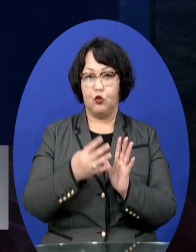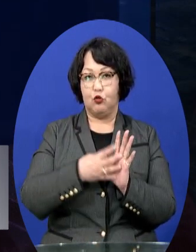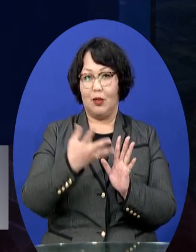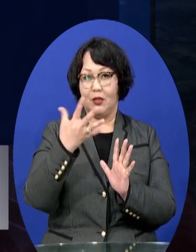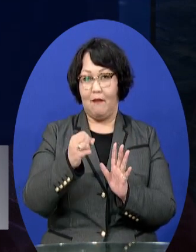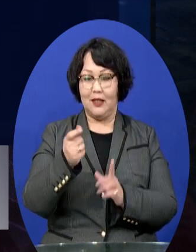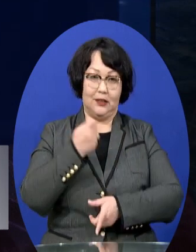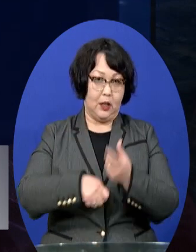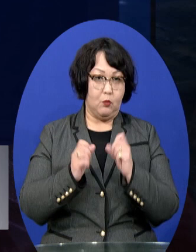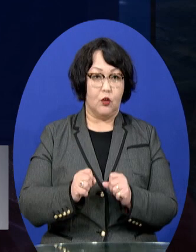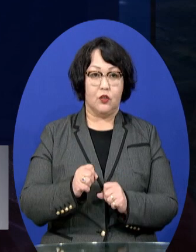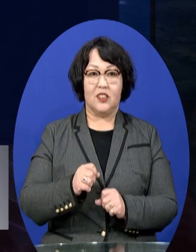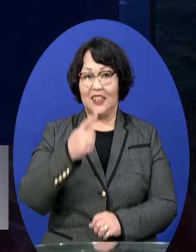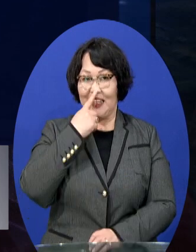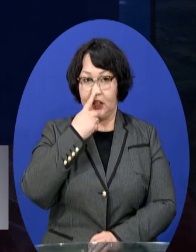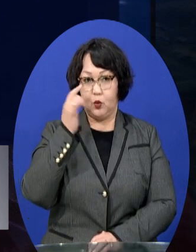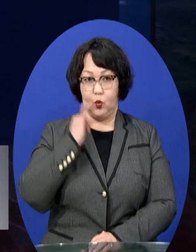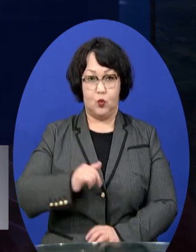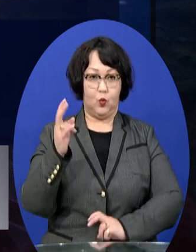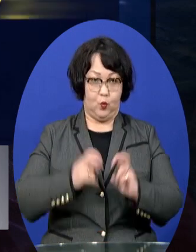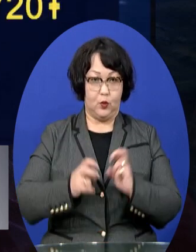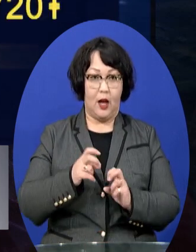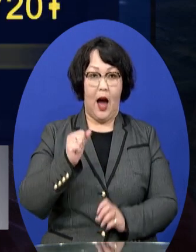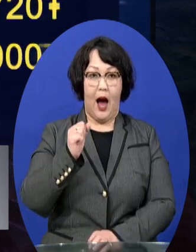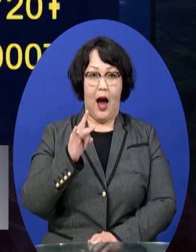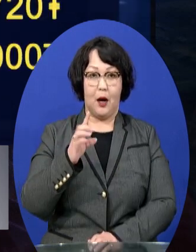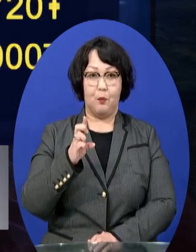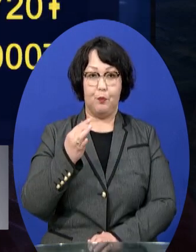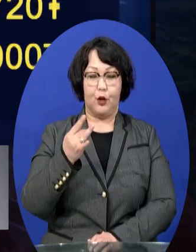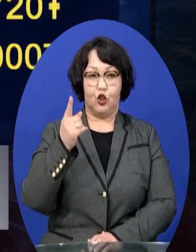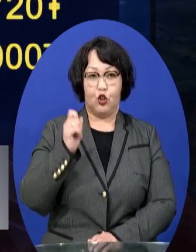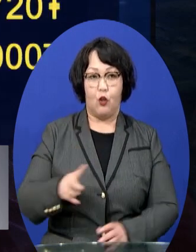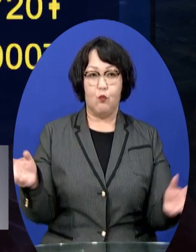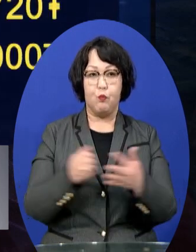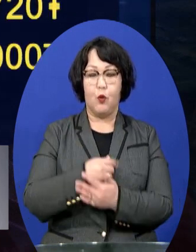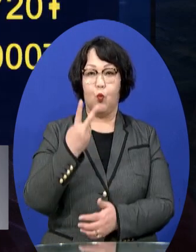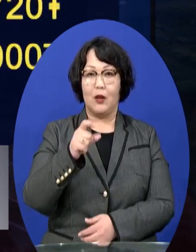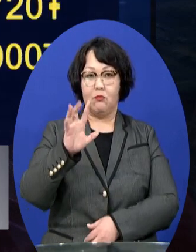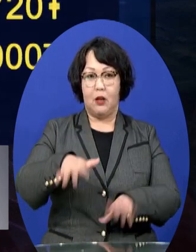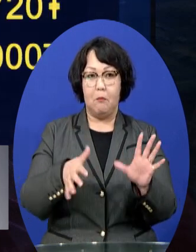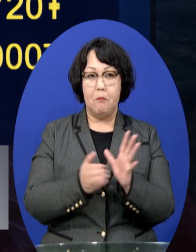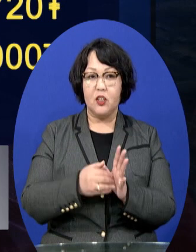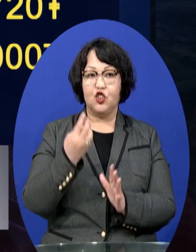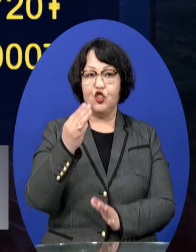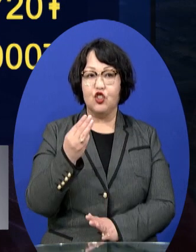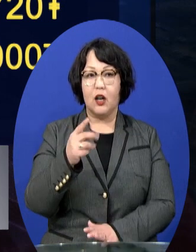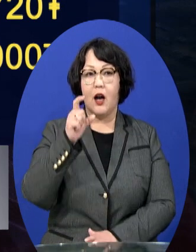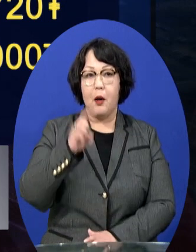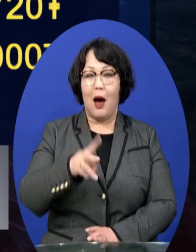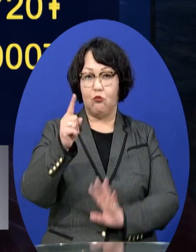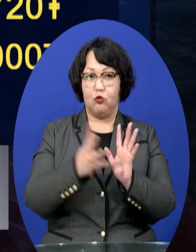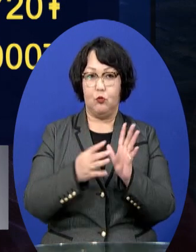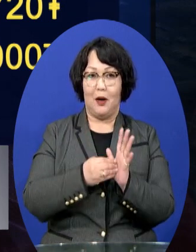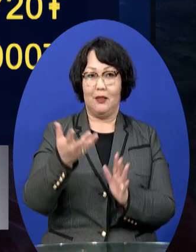боллоо. Мөн бүгд найрамдах хятад ард улсад үйлдвэрлэсэн арбидол имийг бөөний үнэн 15,000, жижиглэнгийн үнэн 19,500